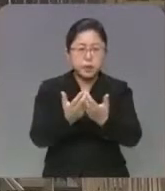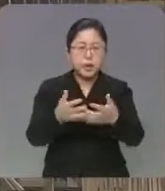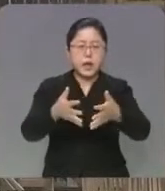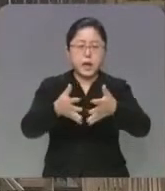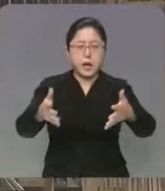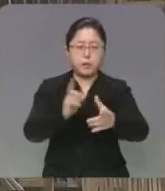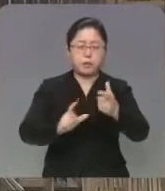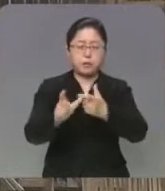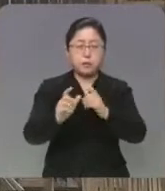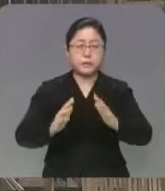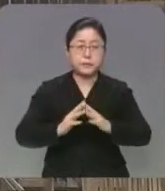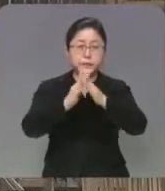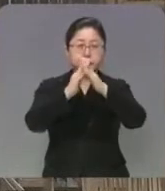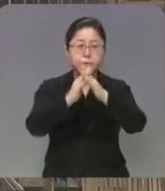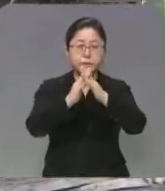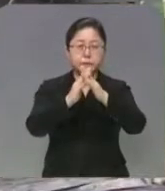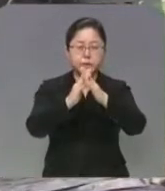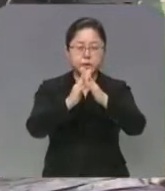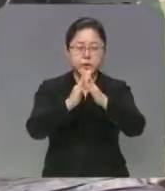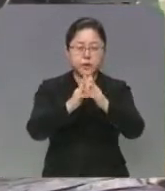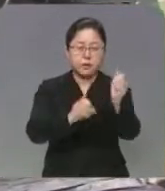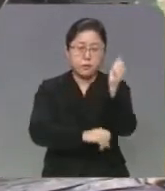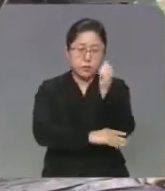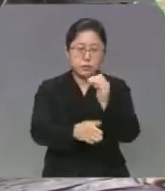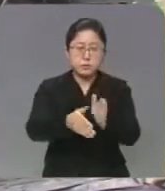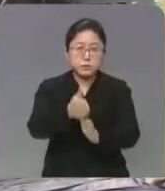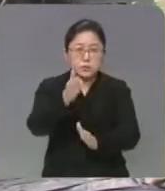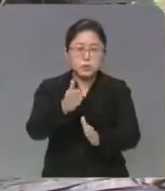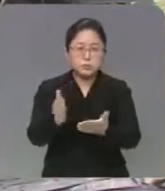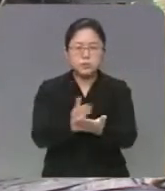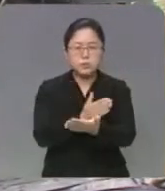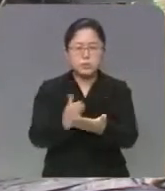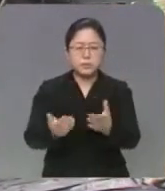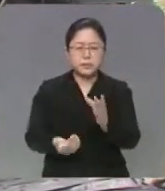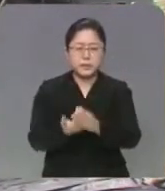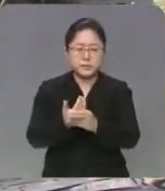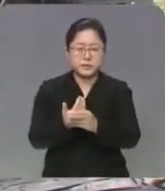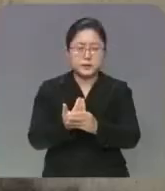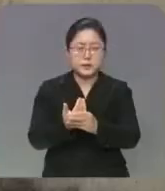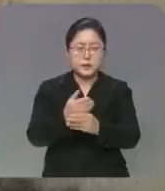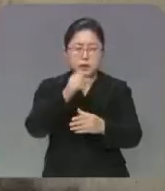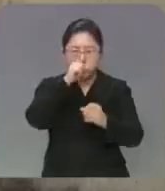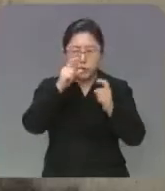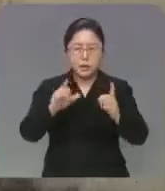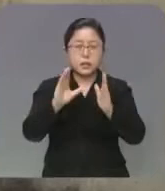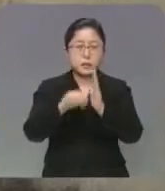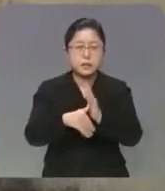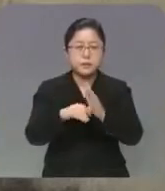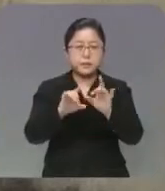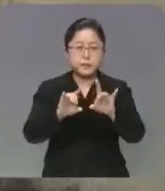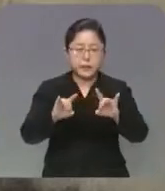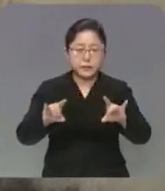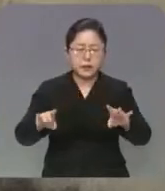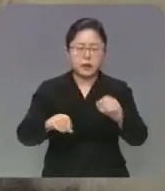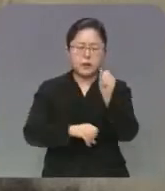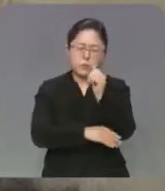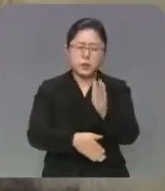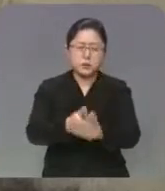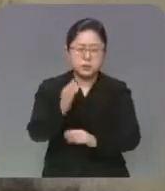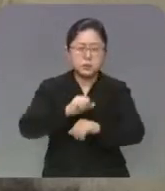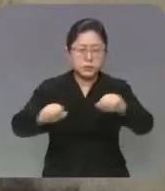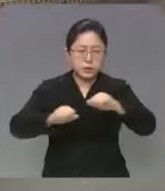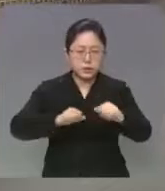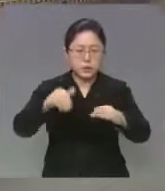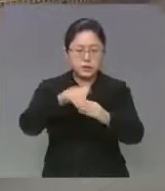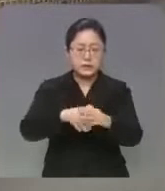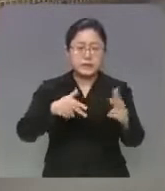아파트를 추가로 지으면 도심 공동화를 재촉할 거라는 겁니다. 기회 있을 때마다 구도심 활성화를 외쳐온